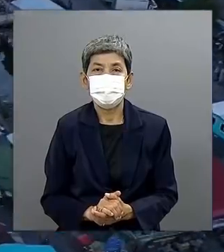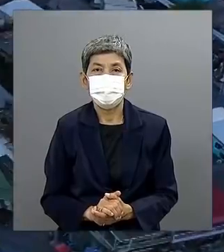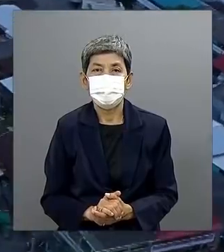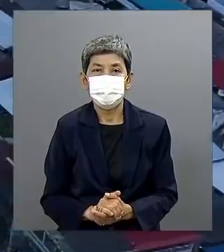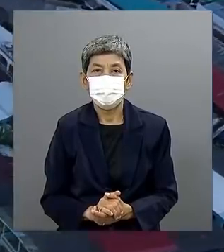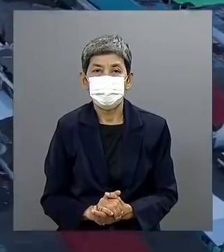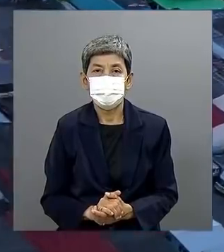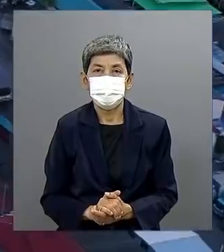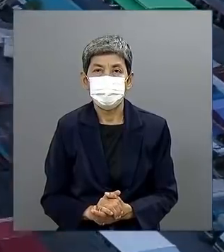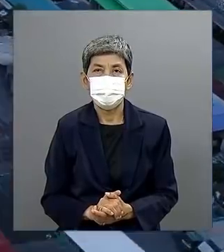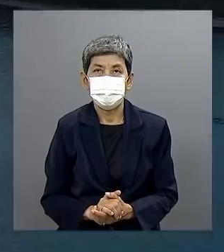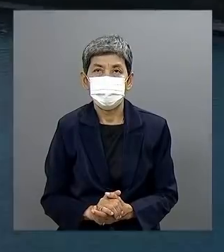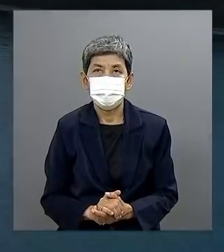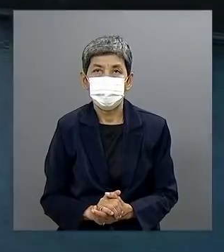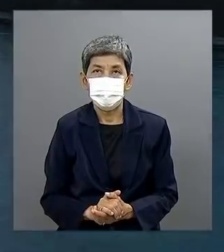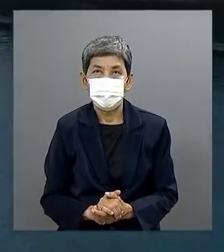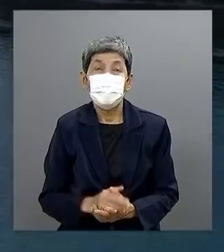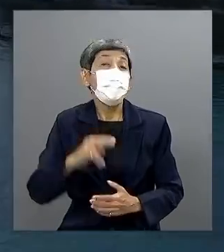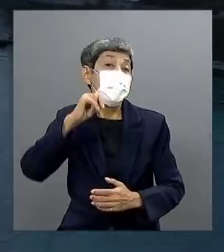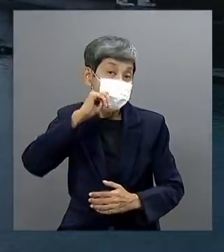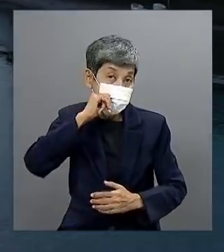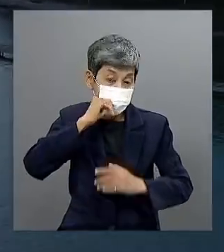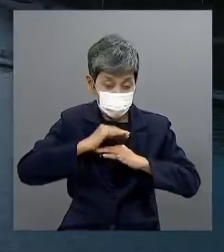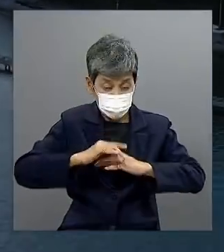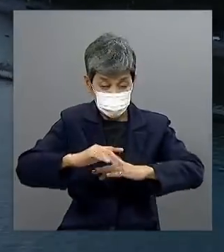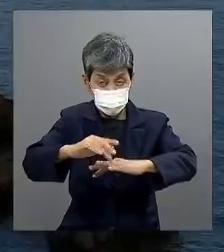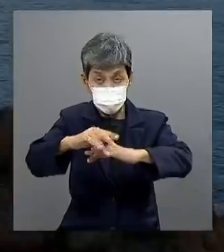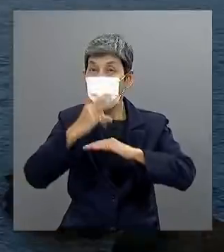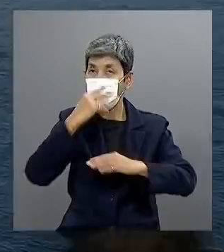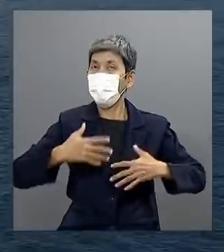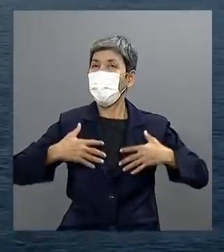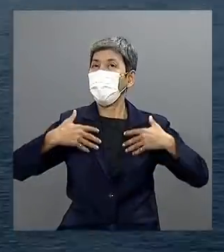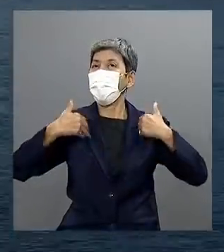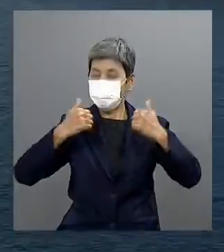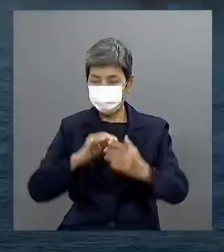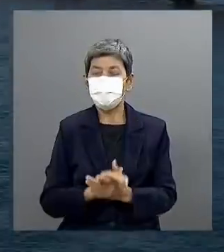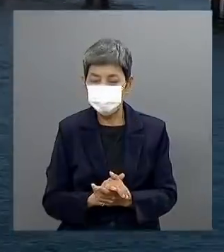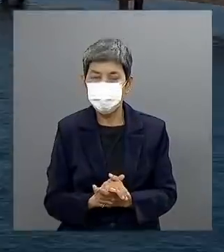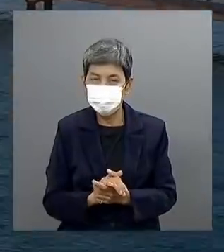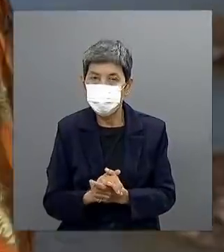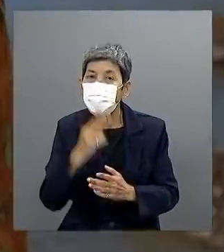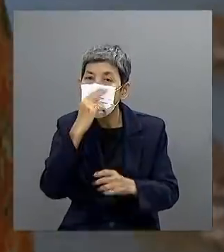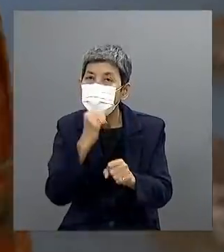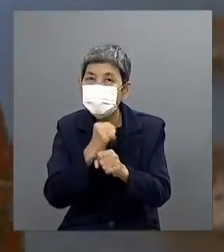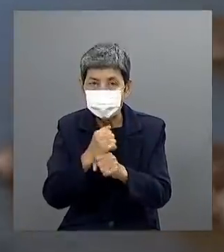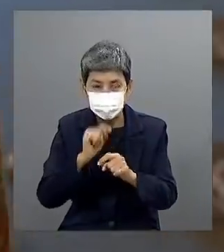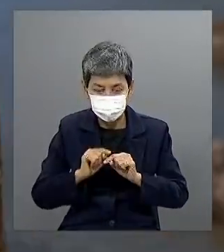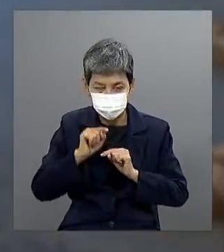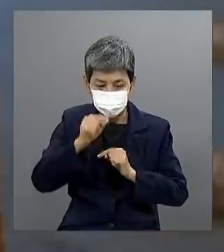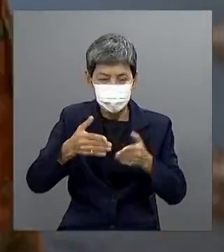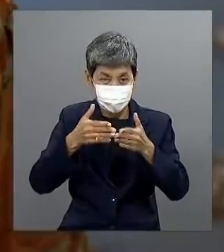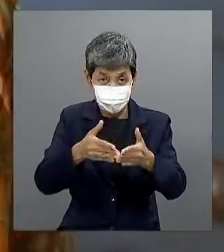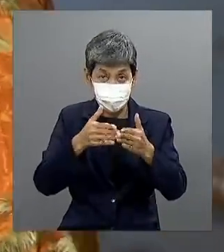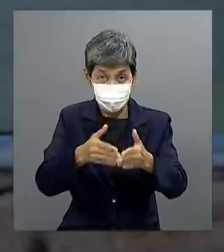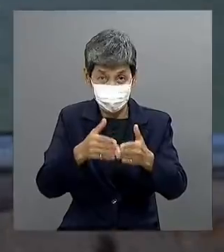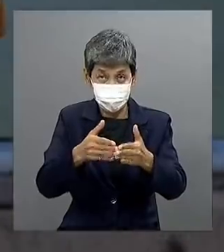น้ำฝั่งฟ้ากับบรรยากาศชวนผ่อนคลายแบบนี้ใช่แล้วล่ะครับตอนนี้เราเดินทางมาถึงที่ท่าเรือเขาหมาจอเ